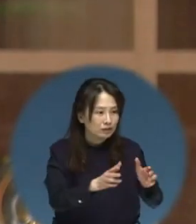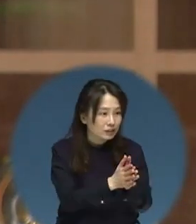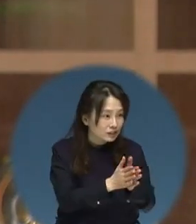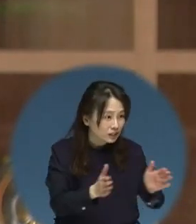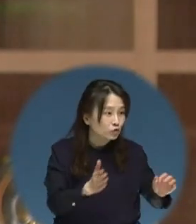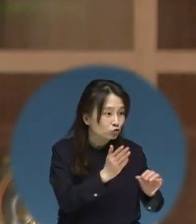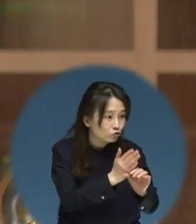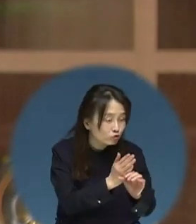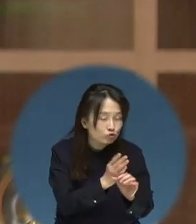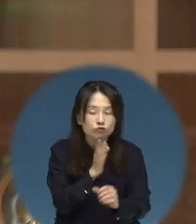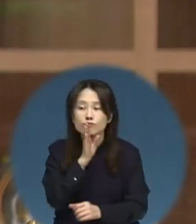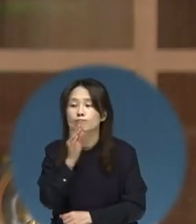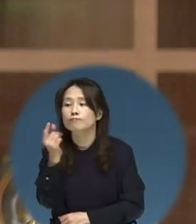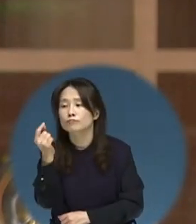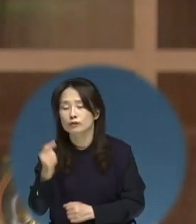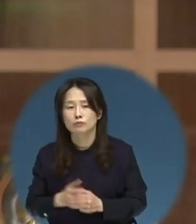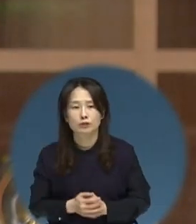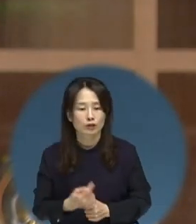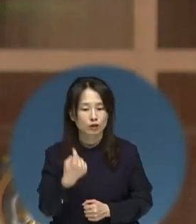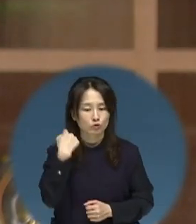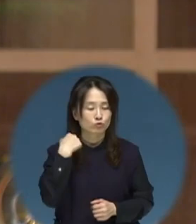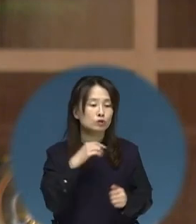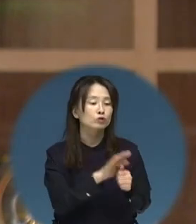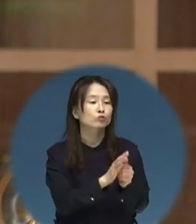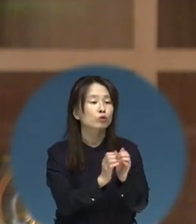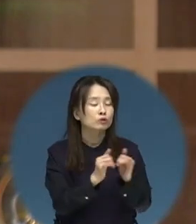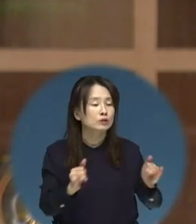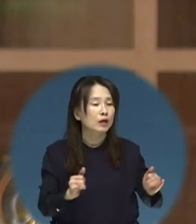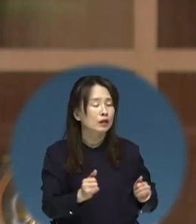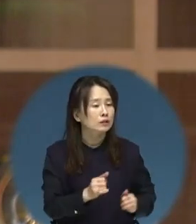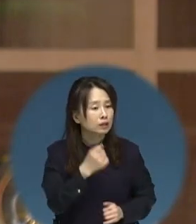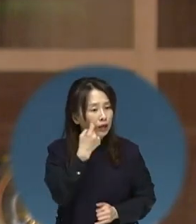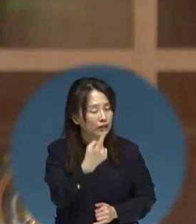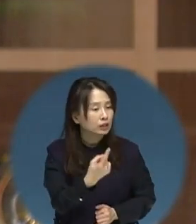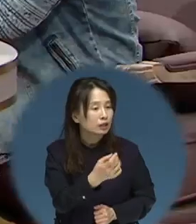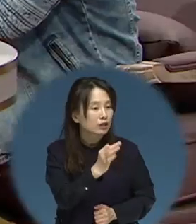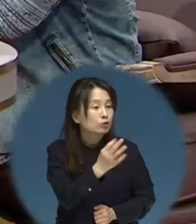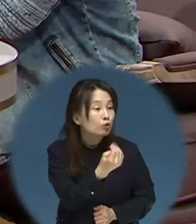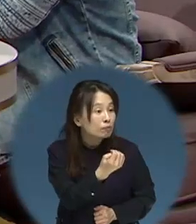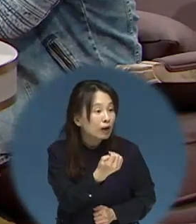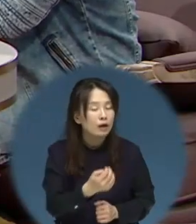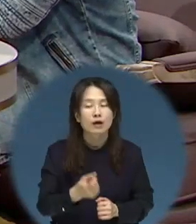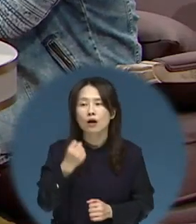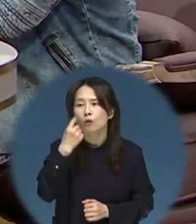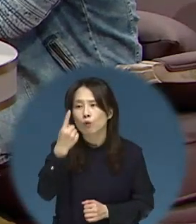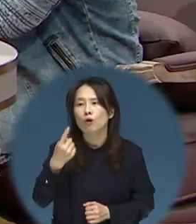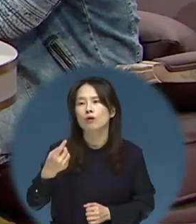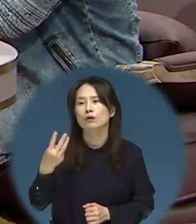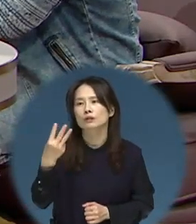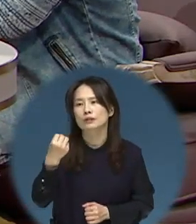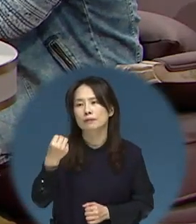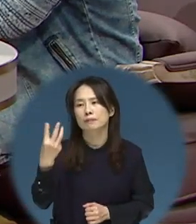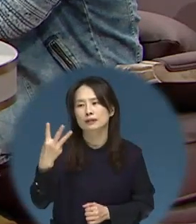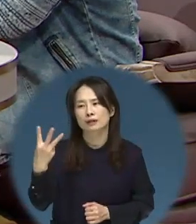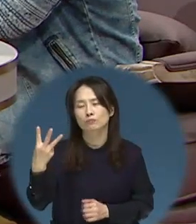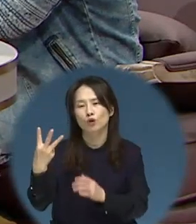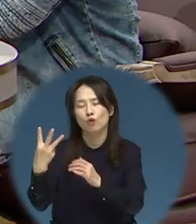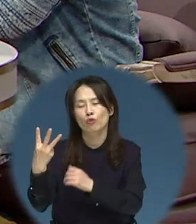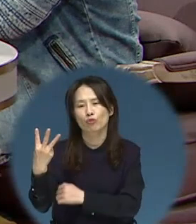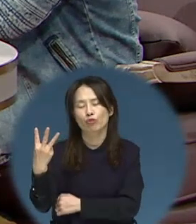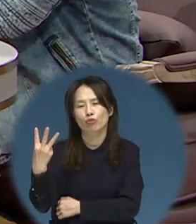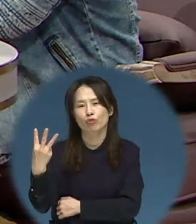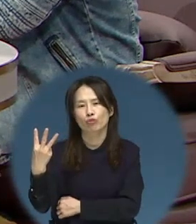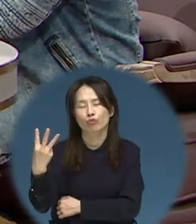거기는 그 후원하는 분들은 부담이 어느 정도 되는 거예요? 한 달에? 저희가 한 달에 월 3만 3천 원이요. 3만